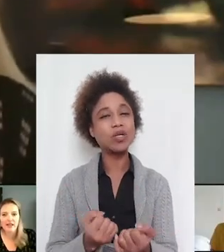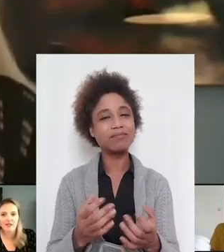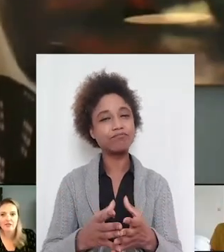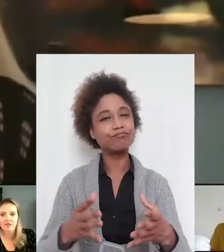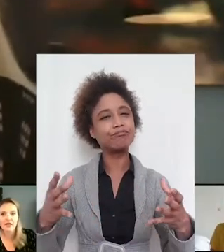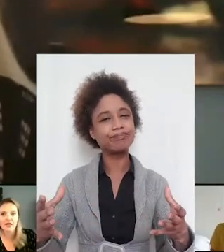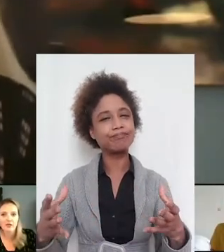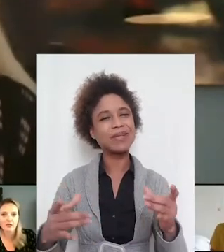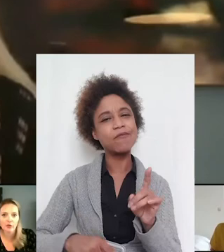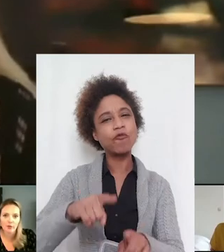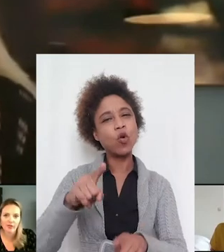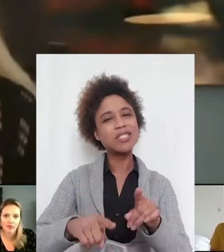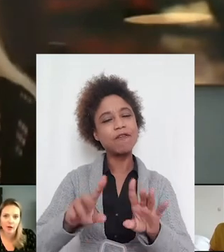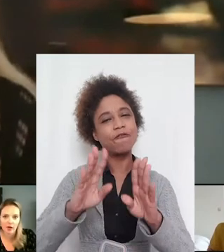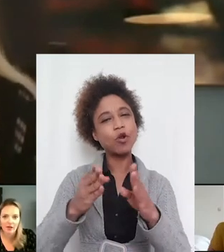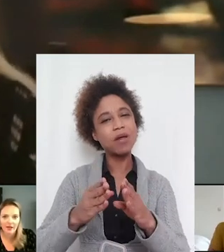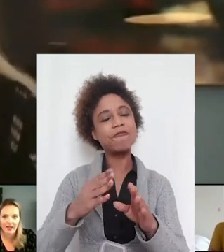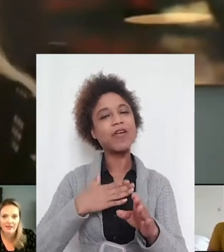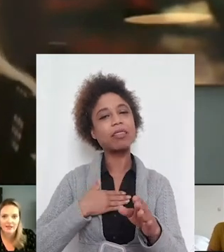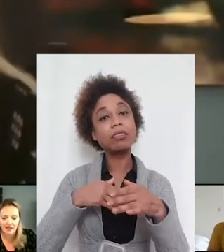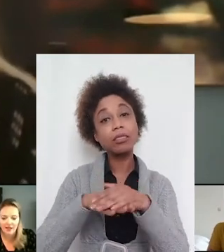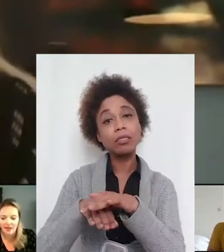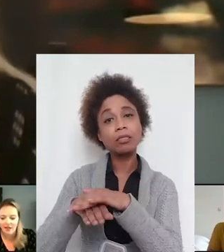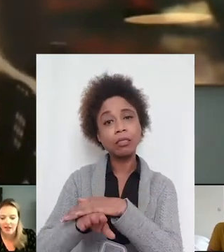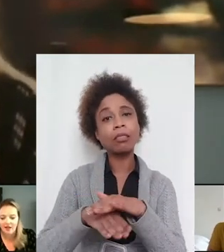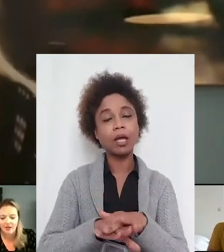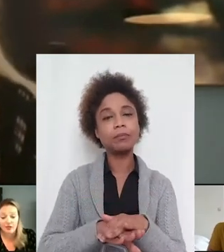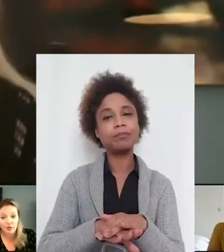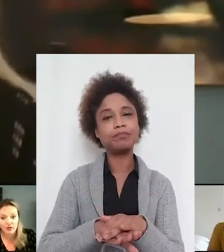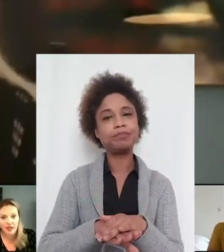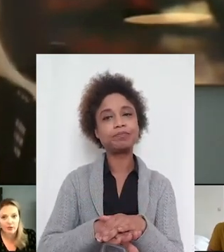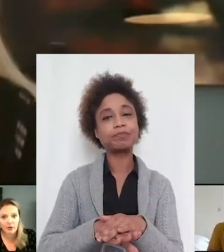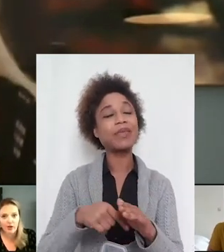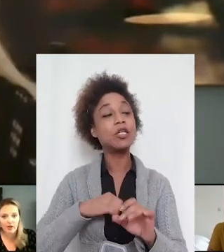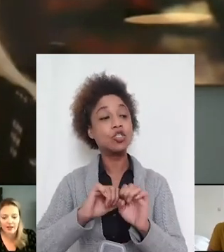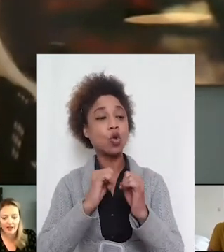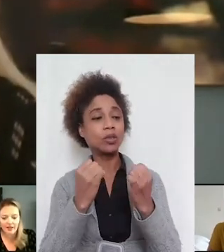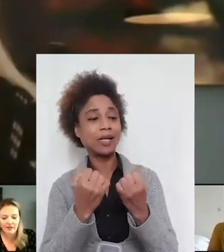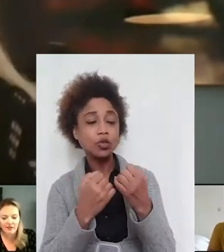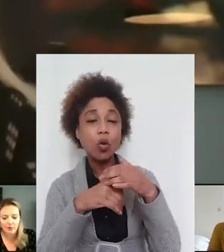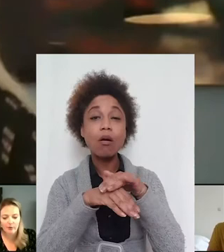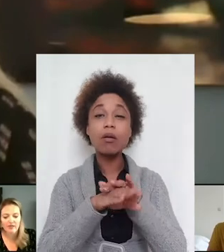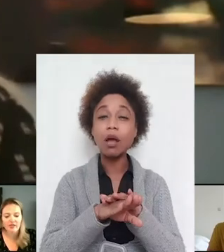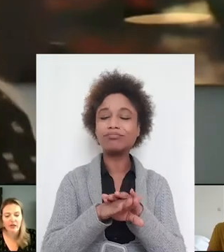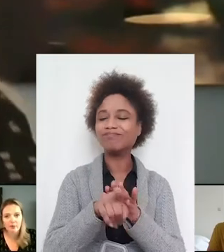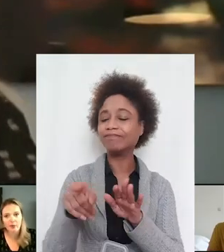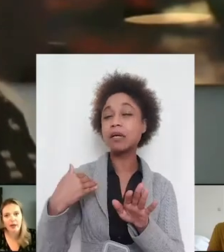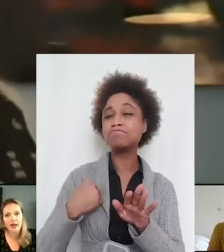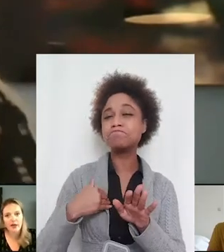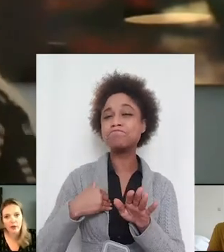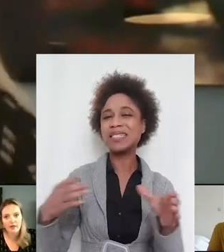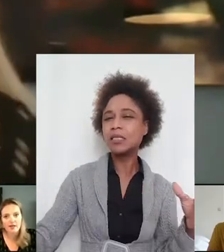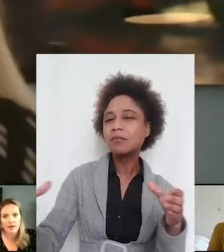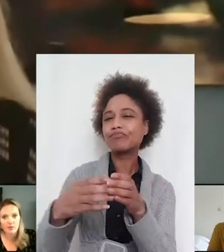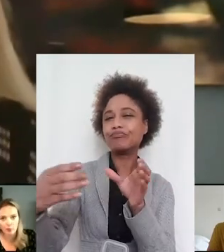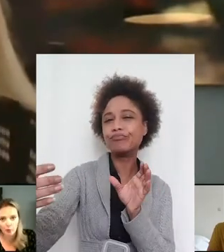aan de verschillende vormen van toegankelijkheid. De sociale toegankelijkheid door mensen samen te brengen en